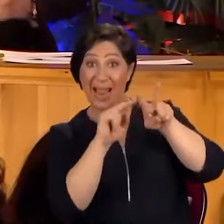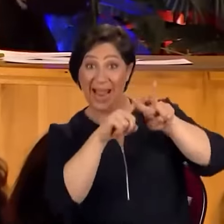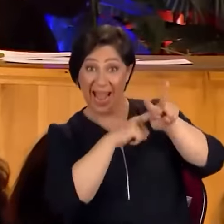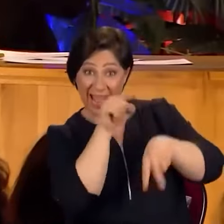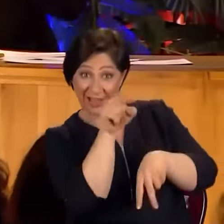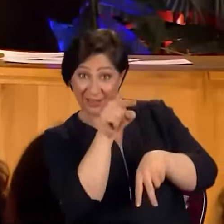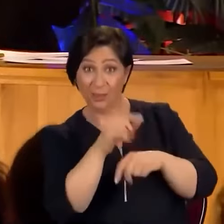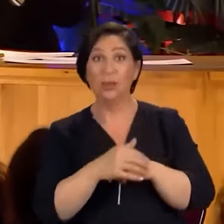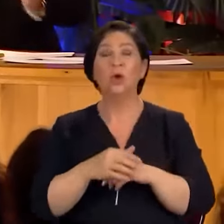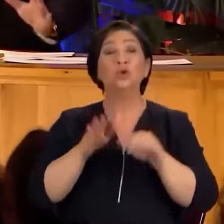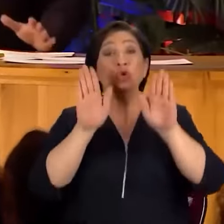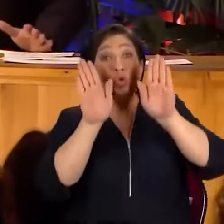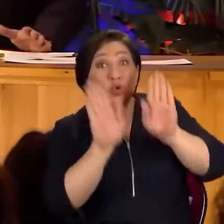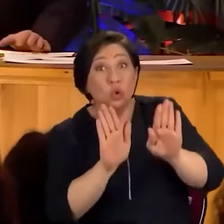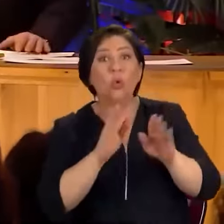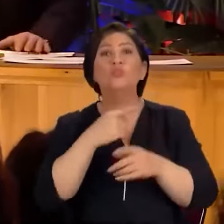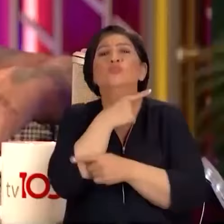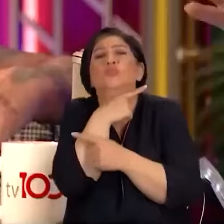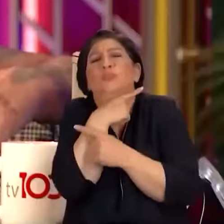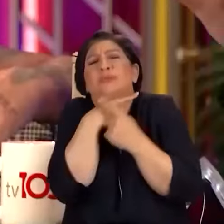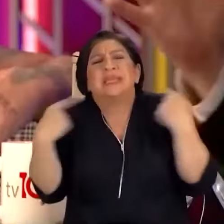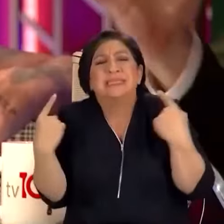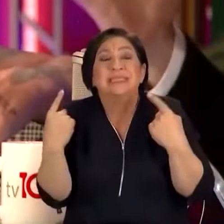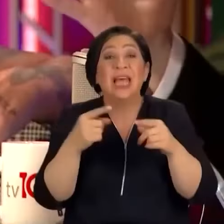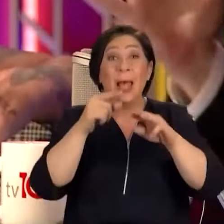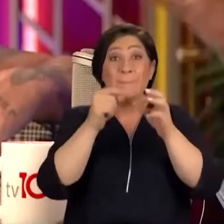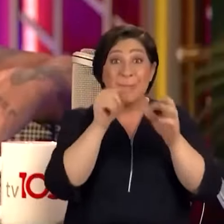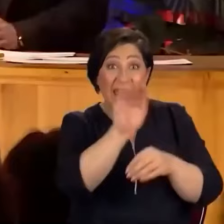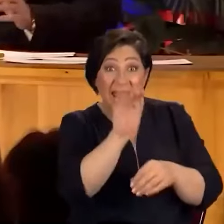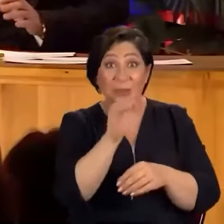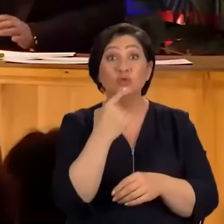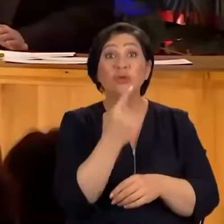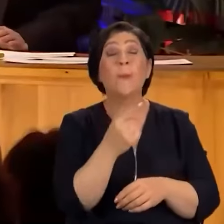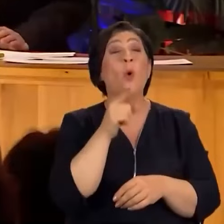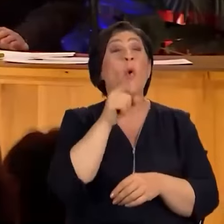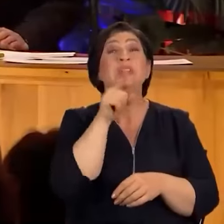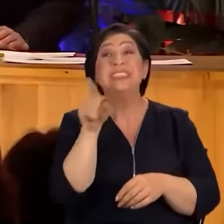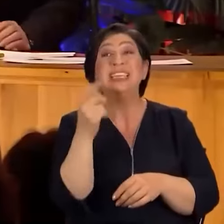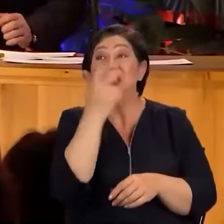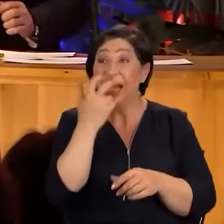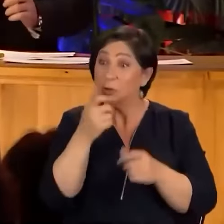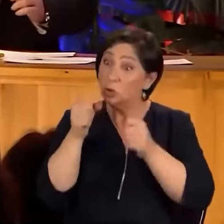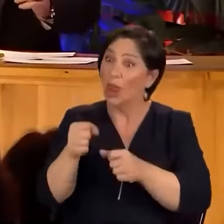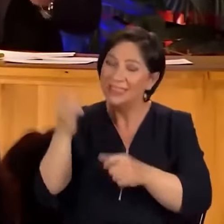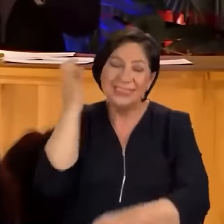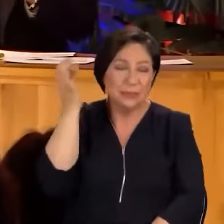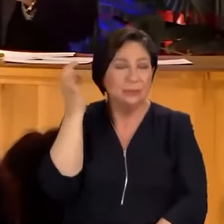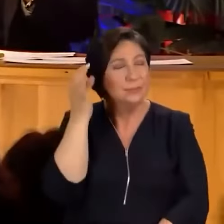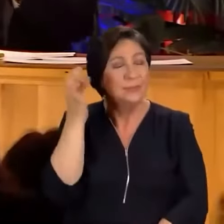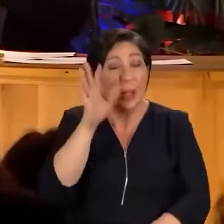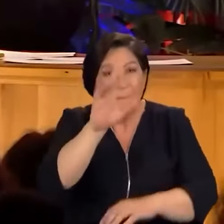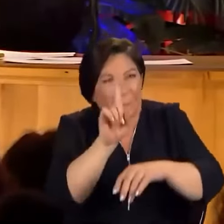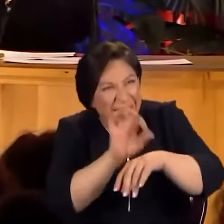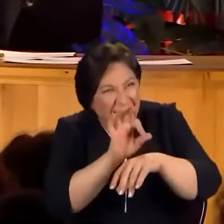Berkay'ı durdurmak mümkün değil. Yani Berkay'a şunu söylemek mümkün değil. O size şarkılarını dinletirken ya bir